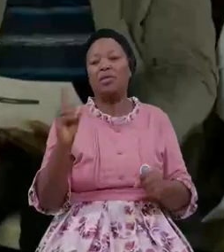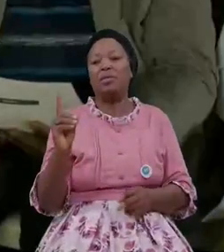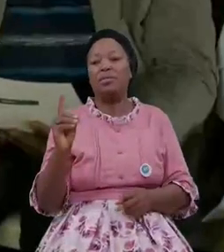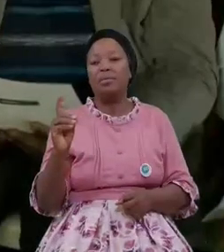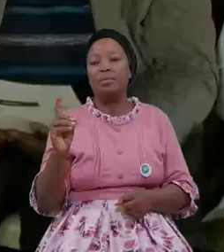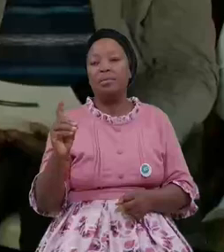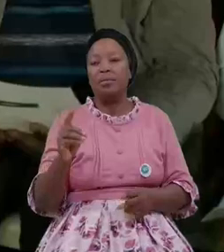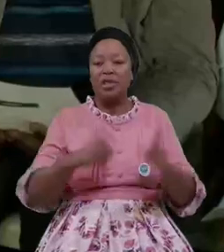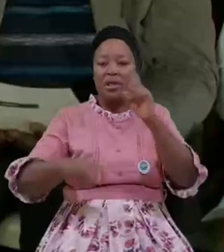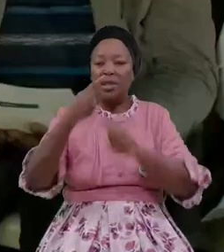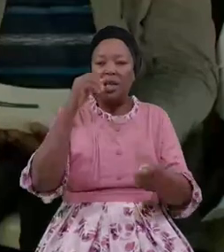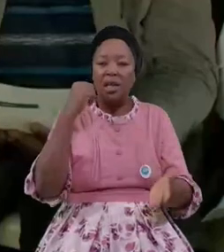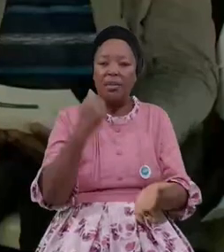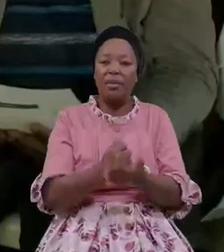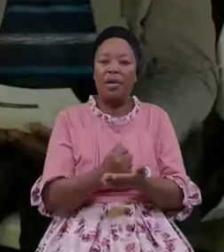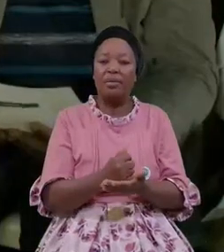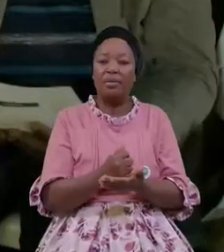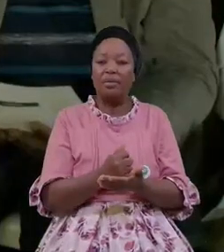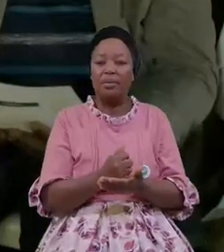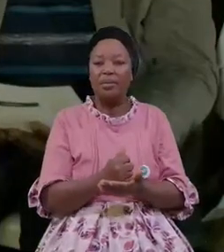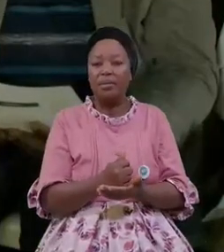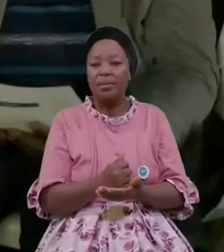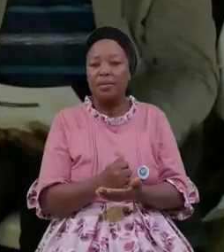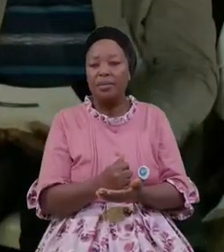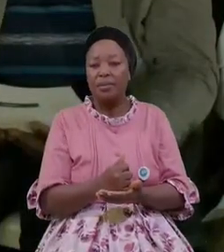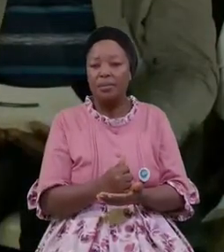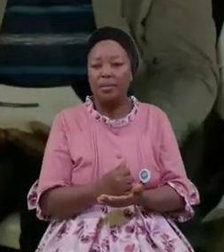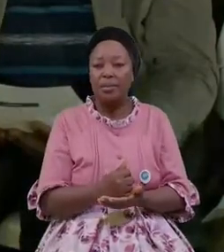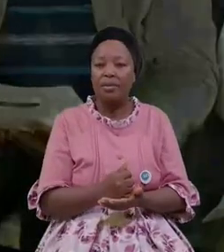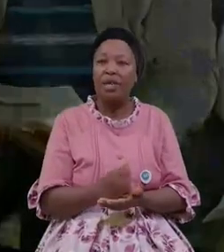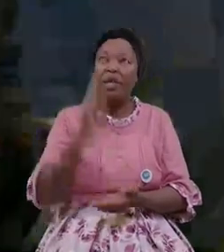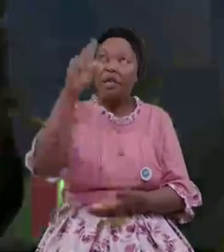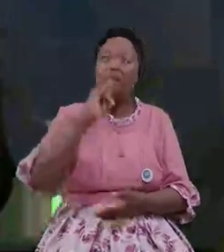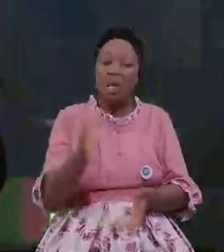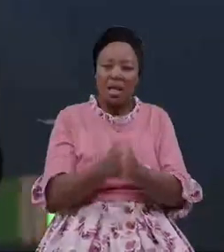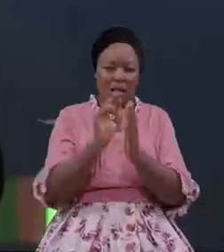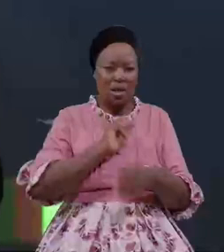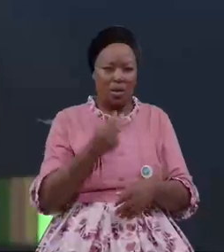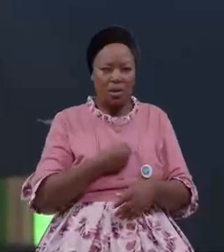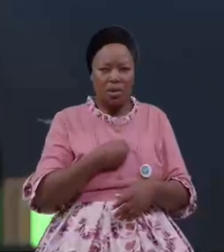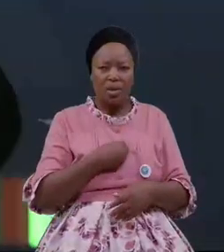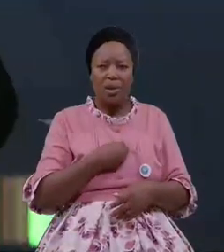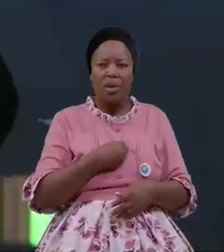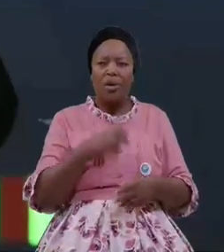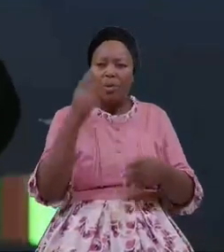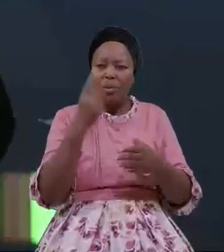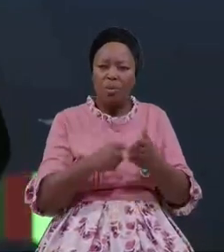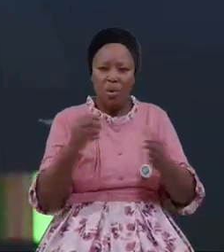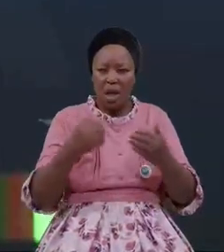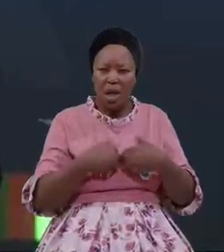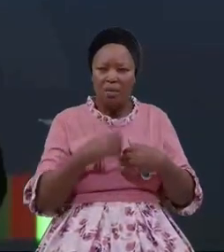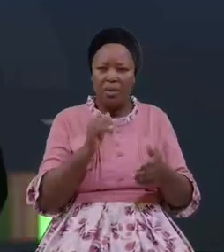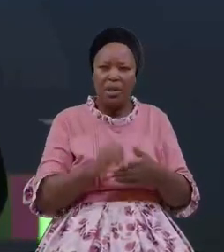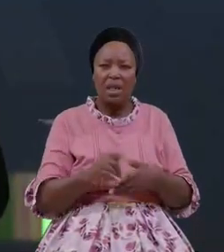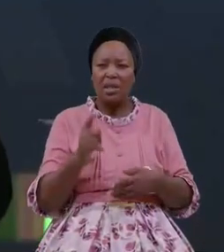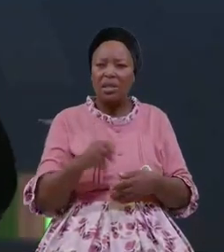donnez-moi un bon amen et il nous pose la question et il nous dit de ne pas avoir une une